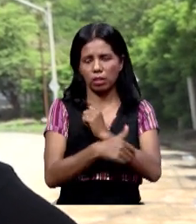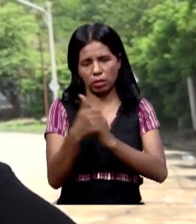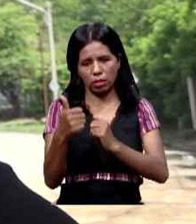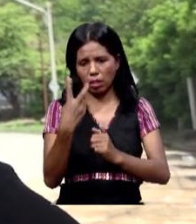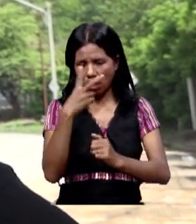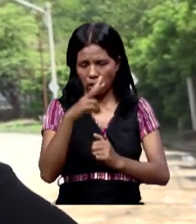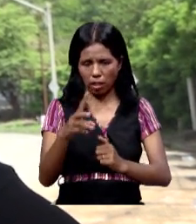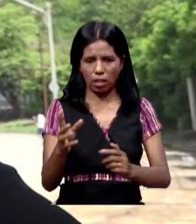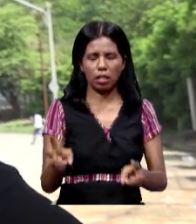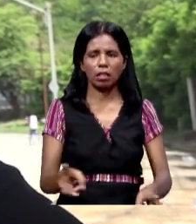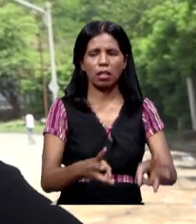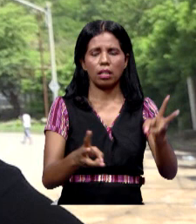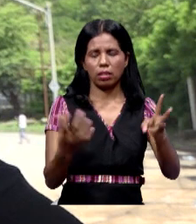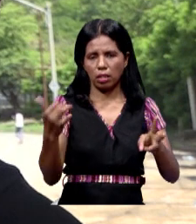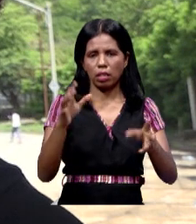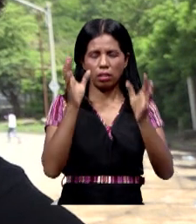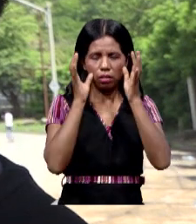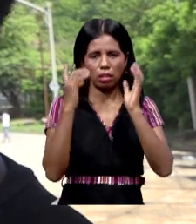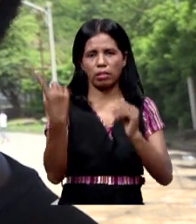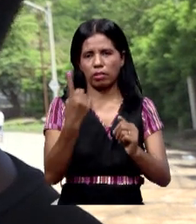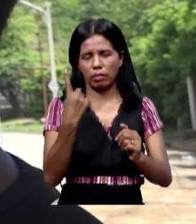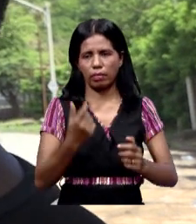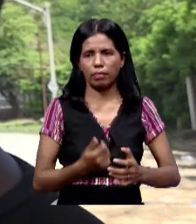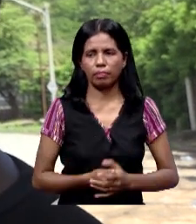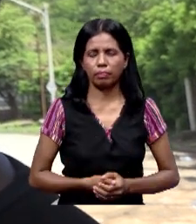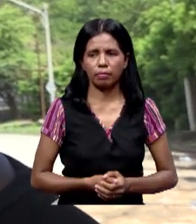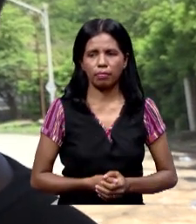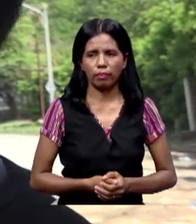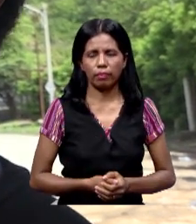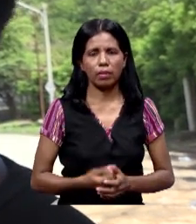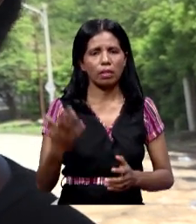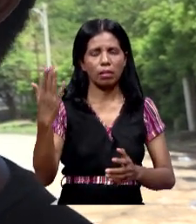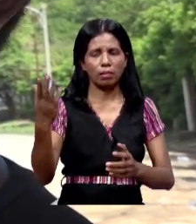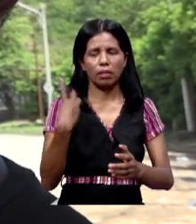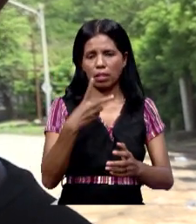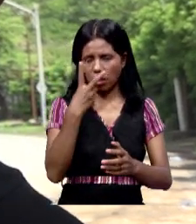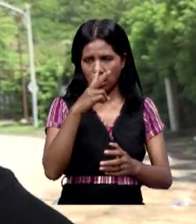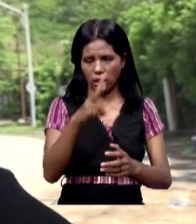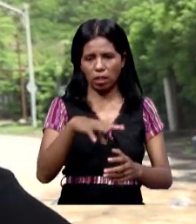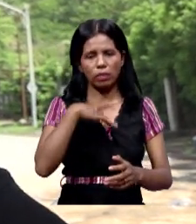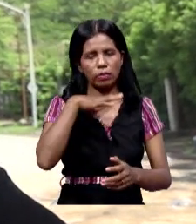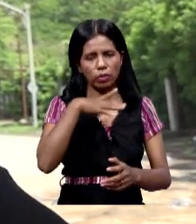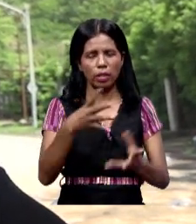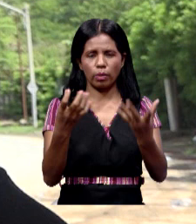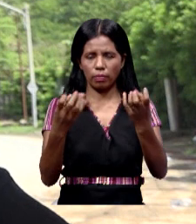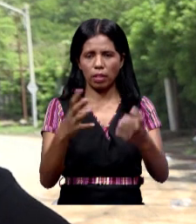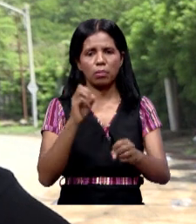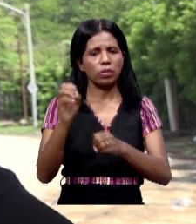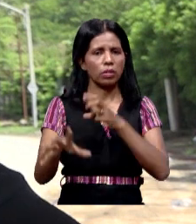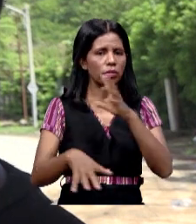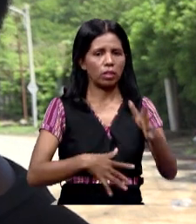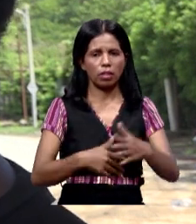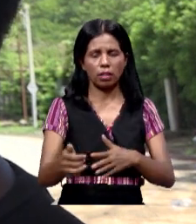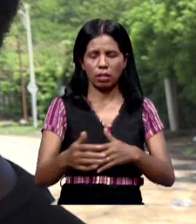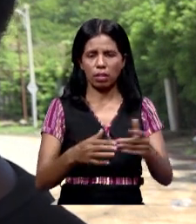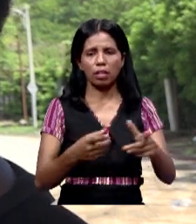dalam seperti, sehari sehari stress leh. Pois sustengan nebat isme hetan tareto heli subara kon sa estraga e